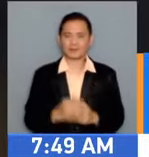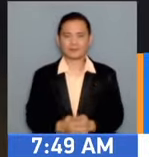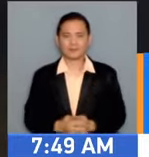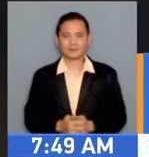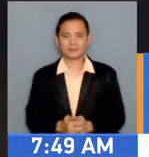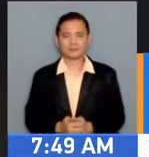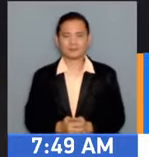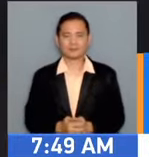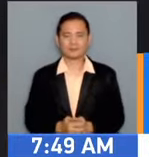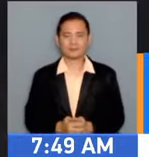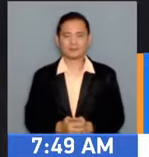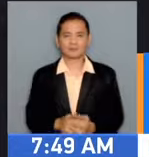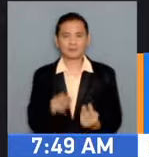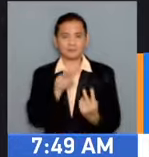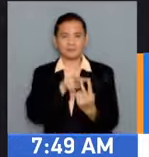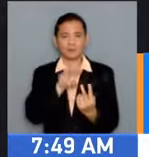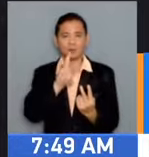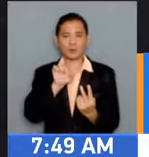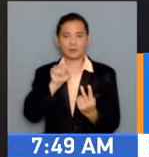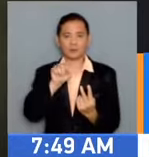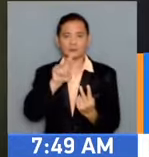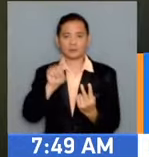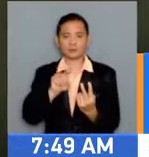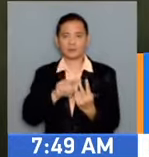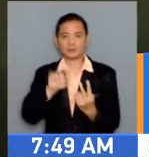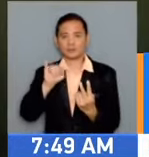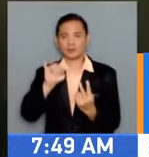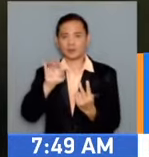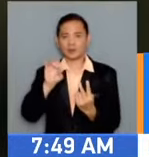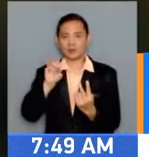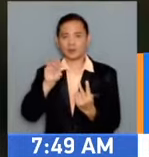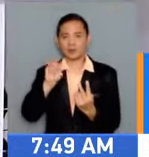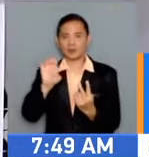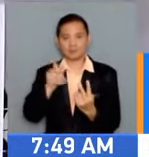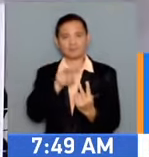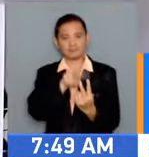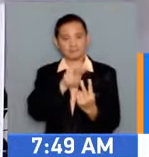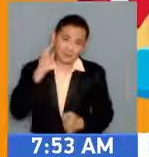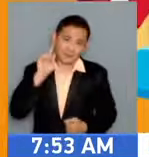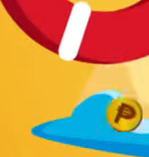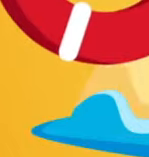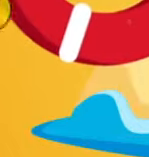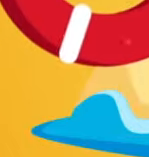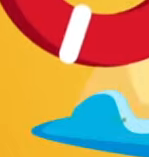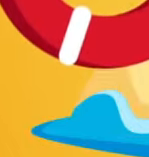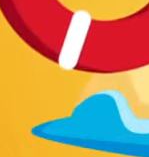Yan sina Waltz at Kuis Jerome at this morning, sila na ang sasagot sa ating summer travel, Yoki.